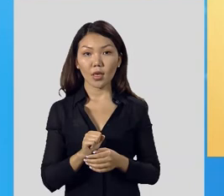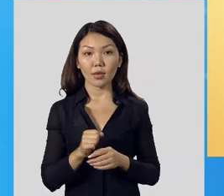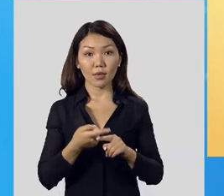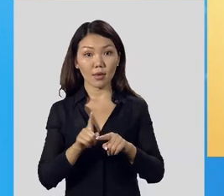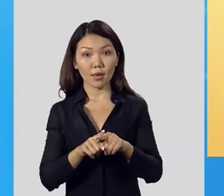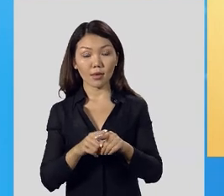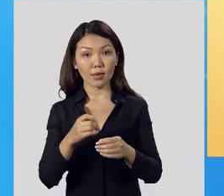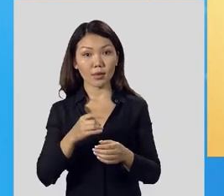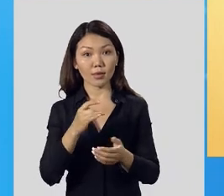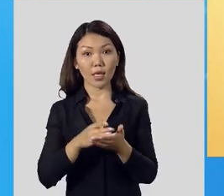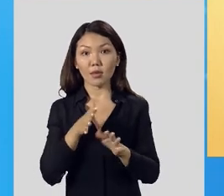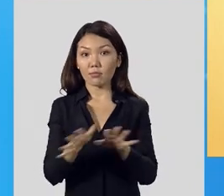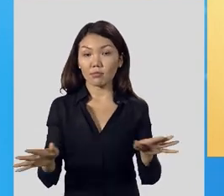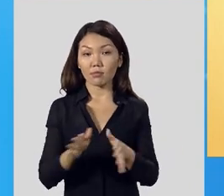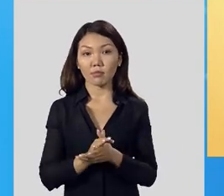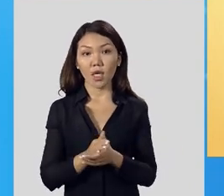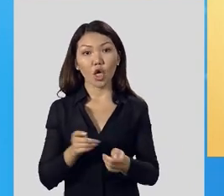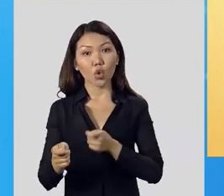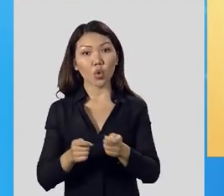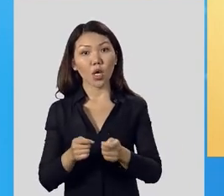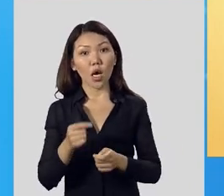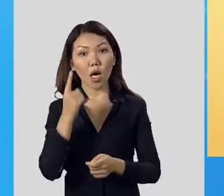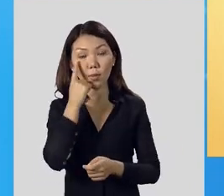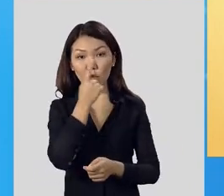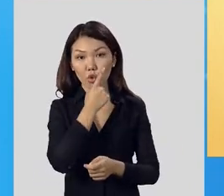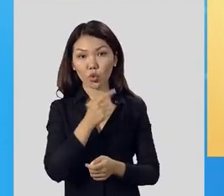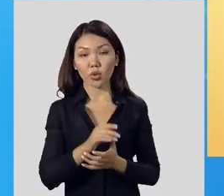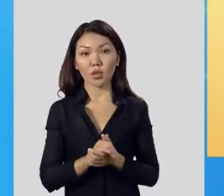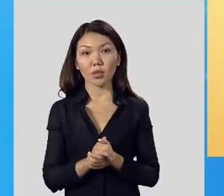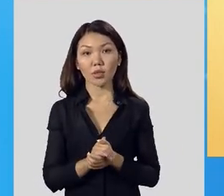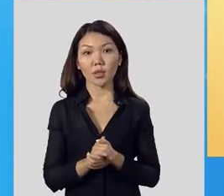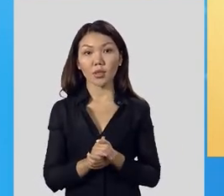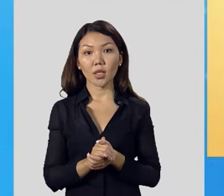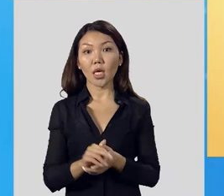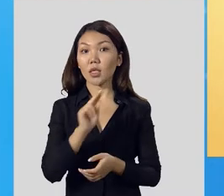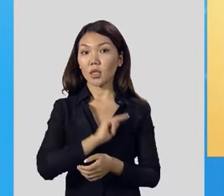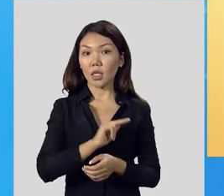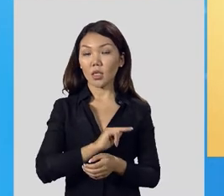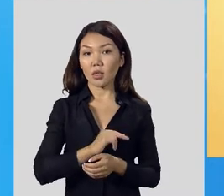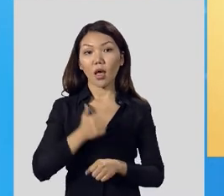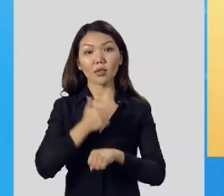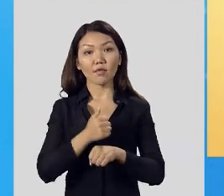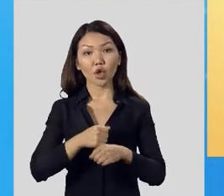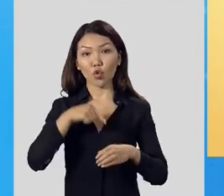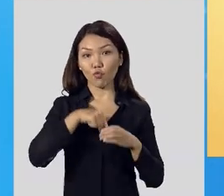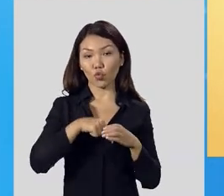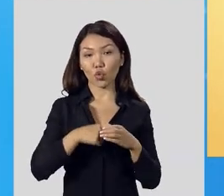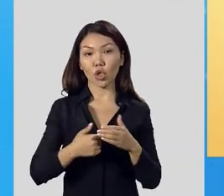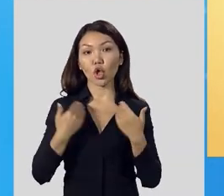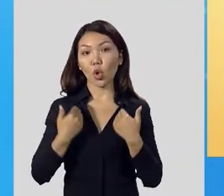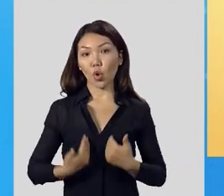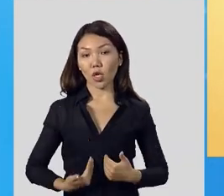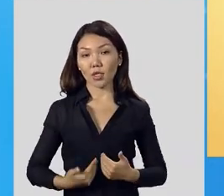этих центров, регулируют аккомодацию глаза, деятельность основных внутренних органов,